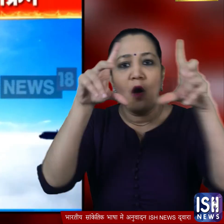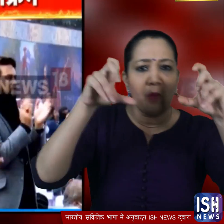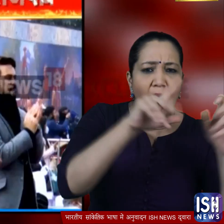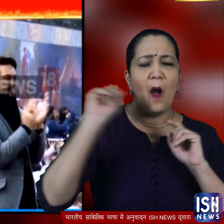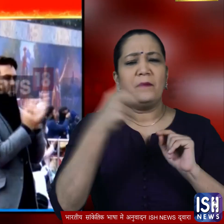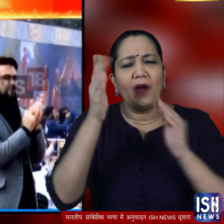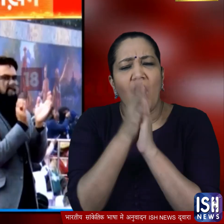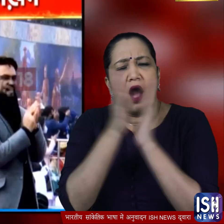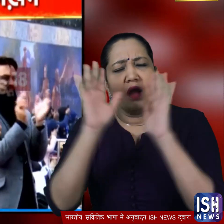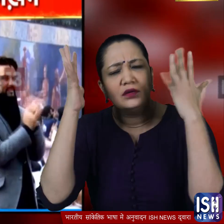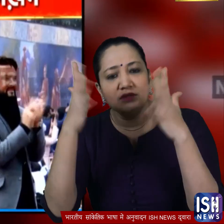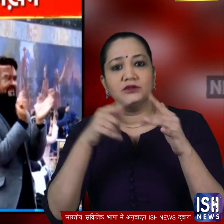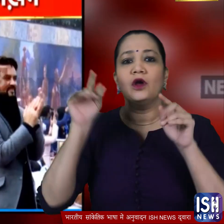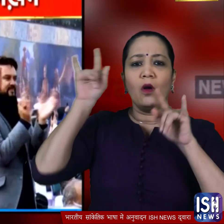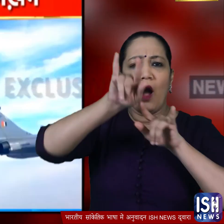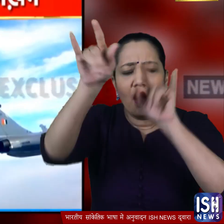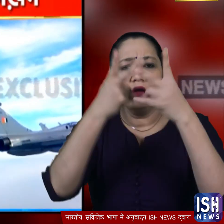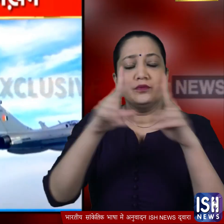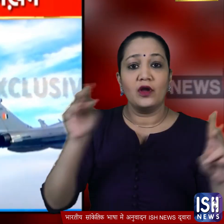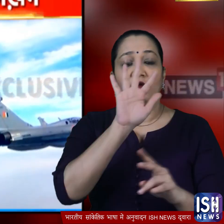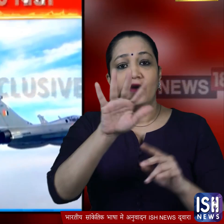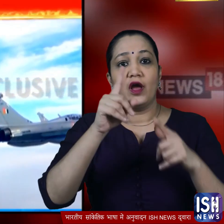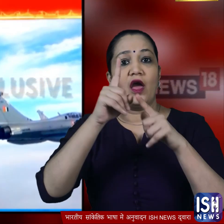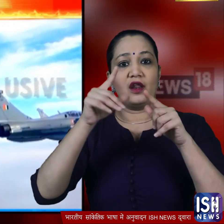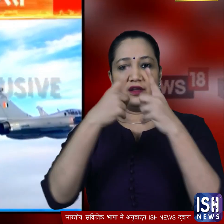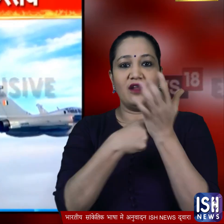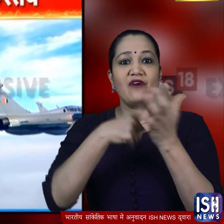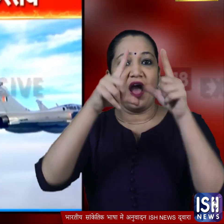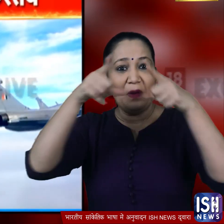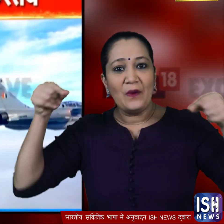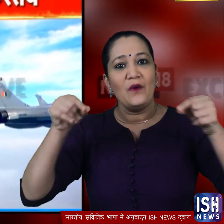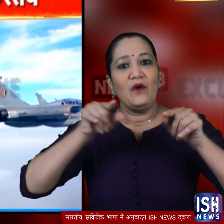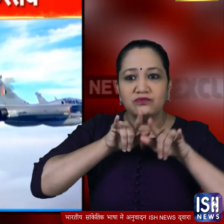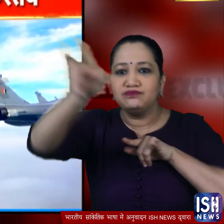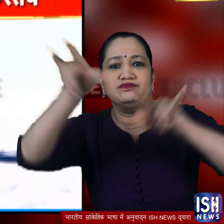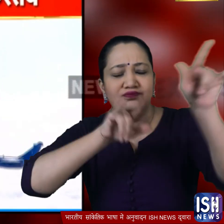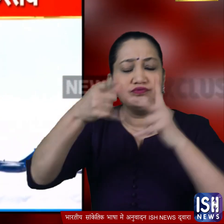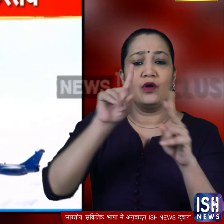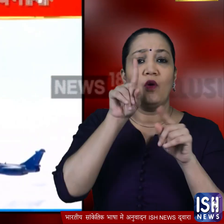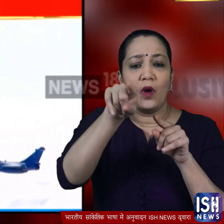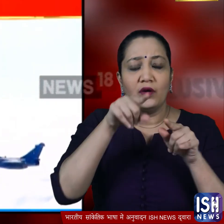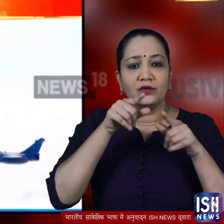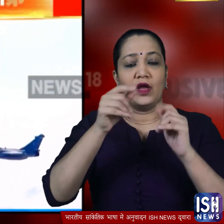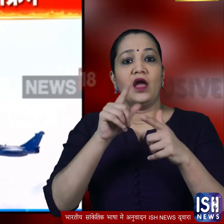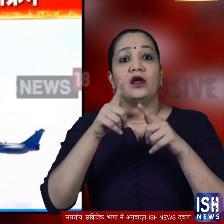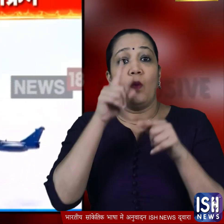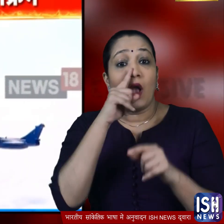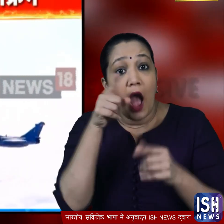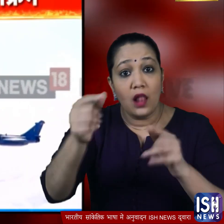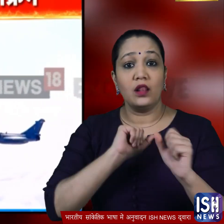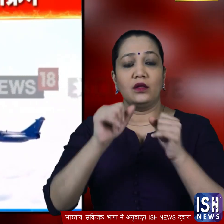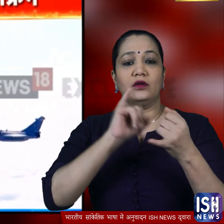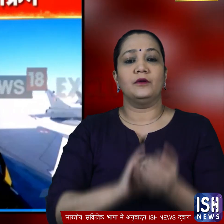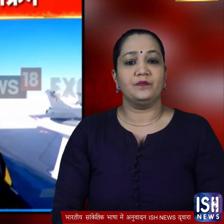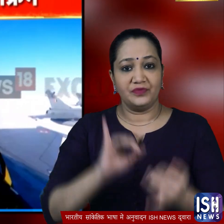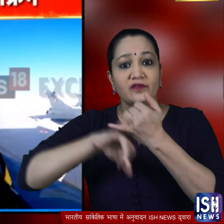देखकर लोगों ने खूब तालियां बजाईं। इसके बाद आसमान में एक साथ 5 रफाल लड़ाकू विमानों ने अपना जलवा दिखाया। उनमें एक विमान को फ्लाइट लेफ्टिनेंट शिवांगी